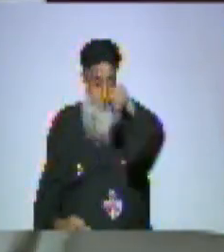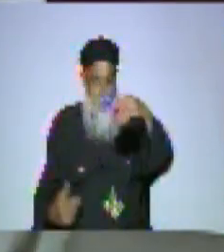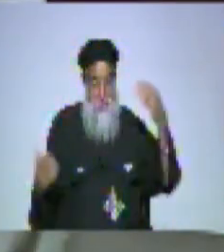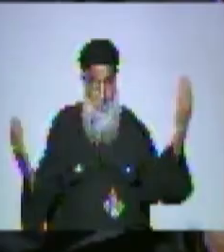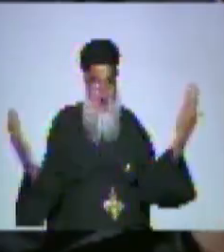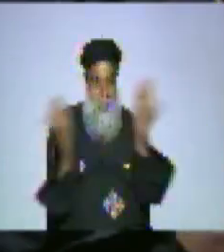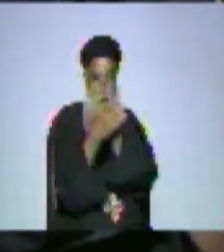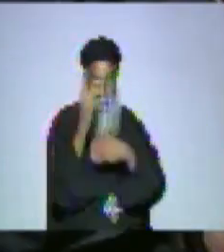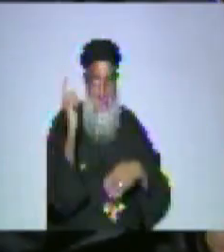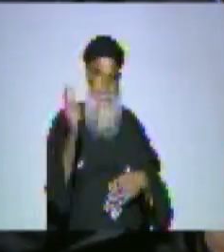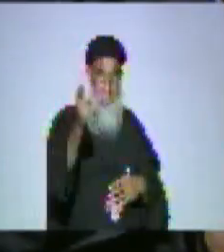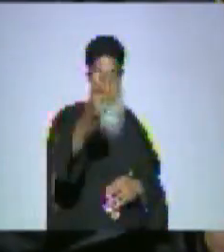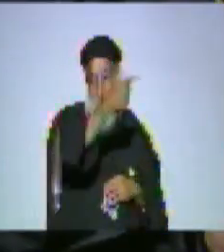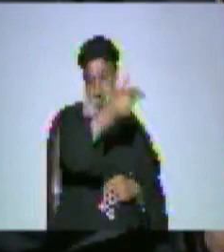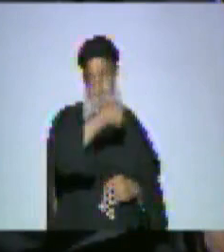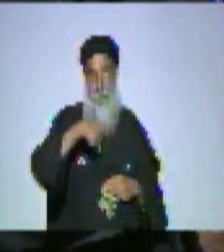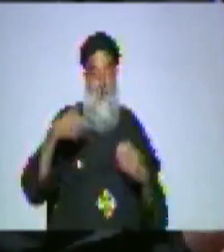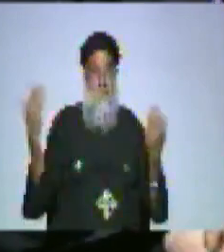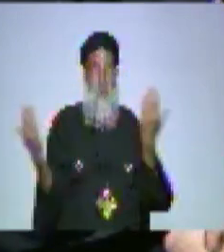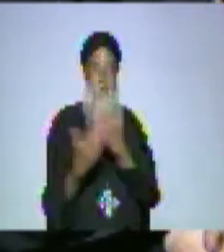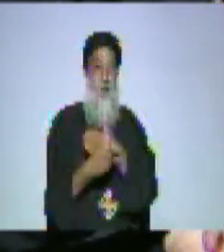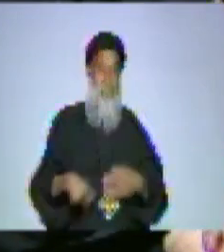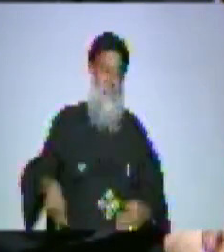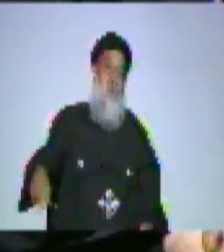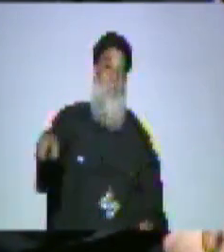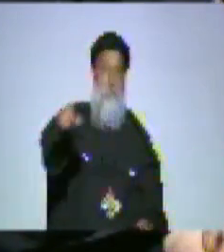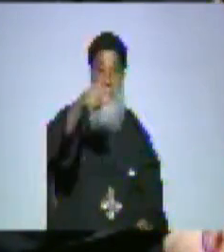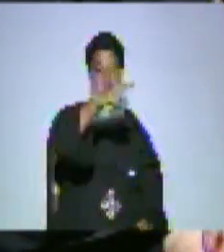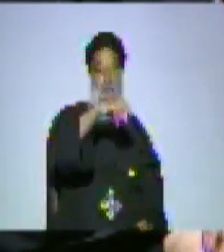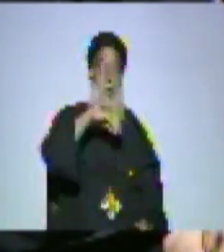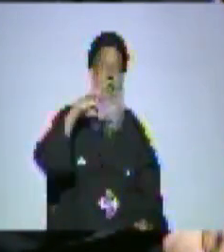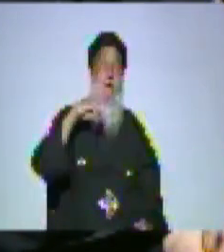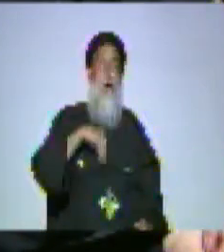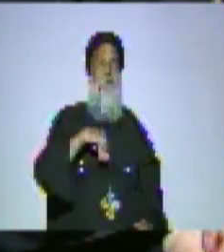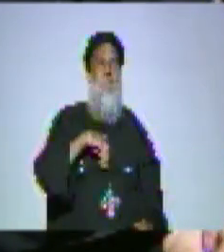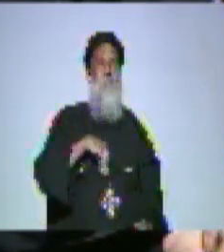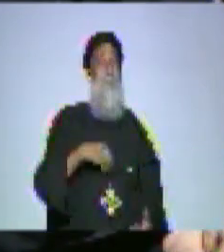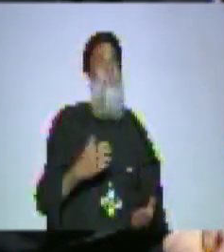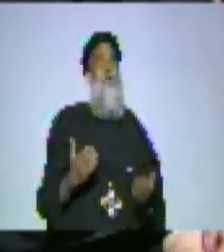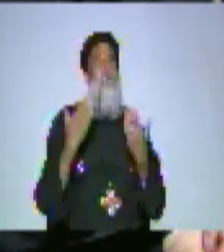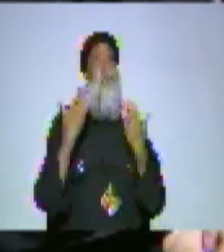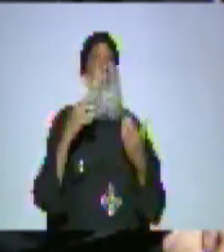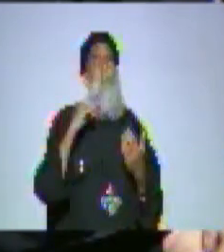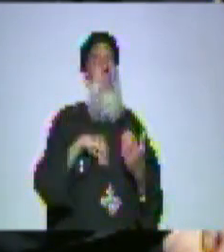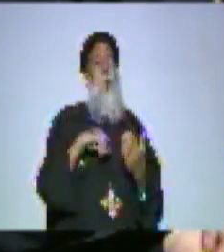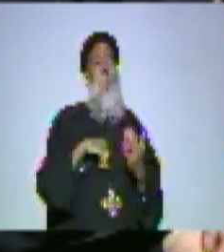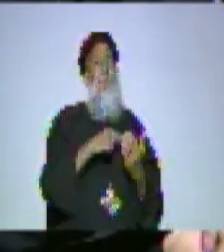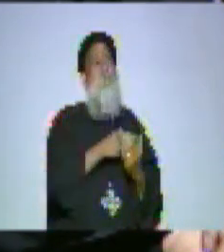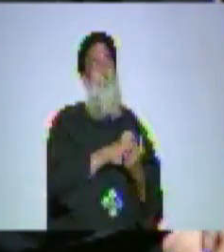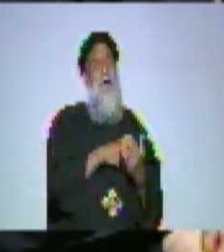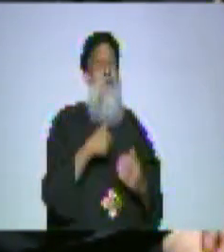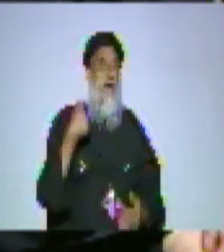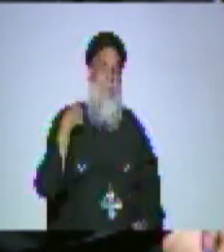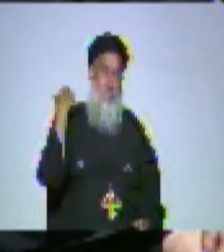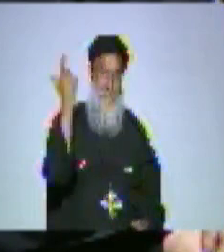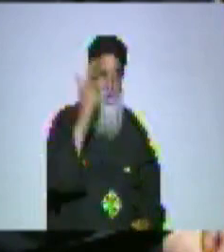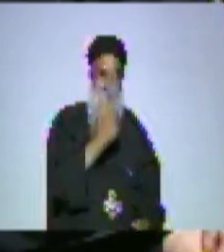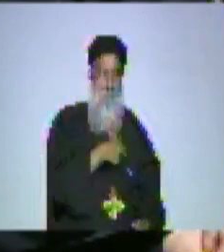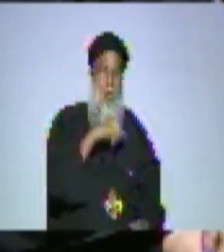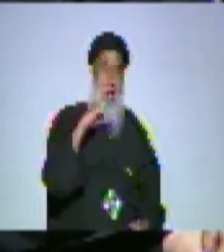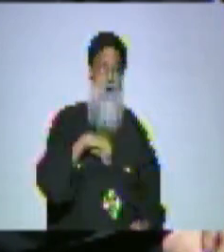في اوشيا نقول من اجلنا كلنا اه طبعا نحن الذين نرجوك ونطلب اسمك القدوس ارجوك